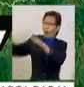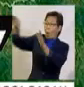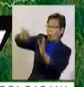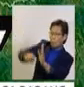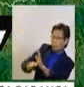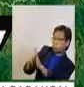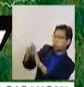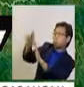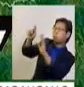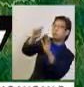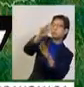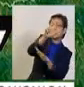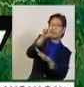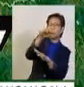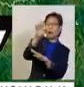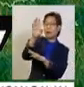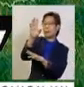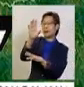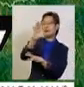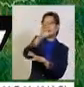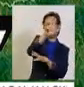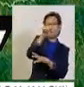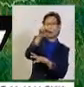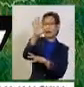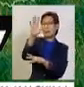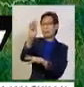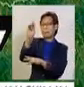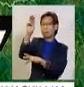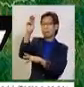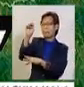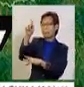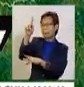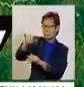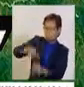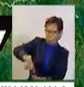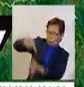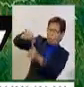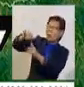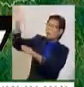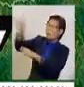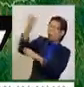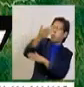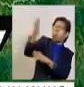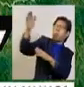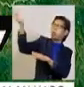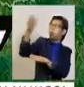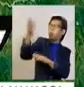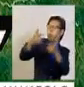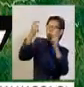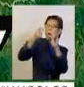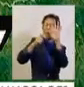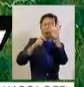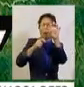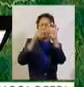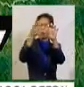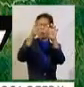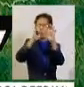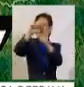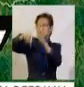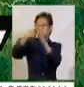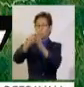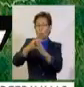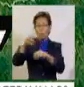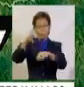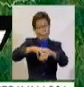boleh mencecah sehingga 3.5 meter bersama kelajuan angin yang mencapai 40 km sejam. Amaran ini berbahaya kepada